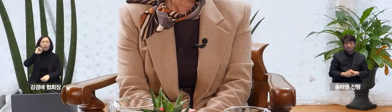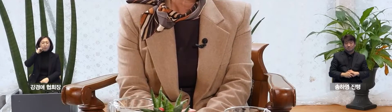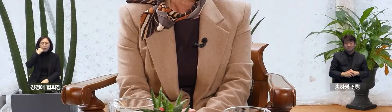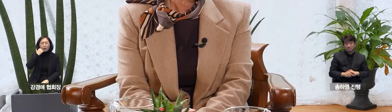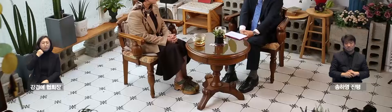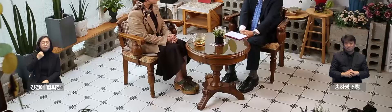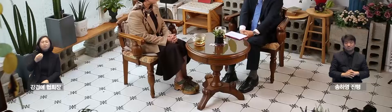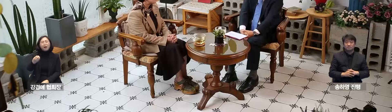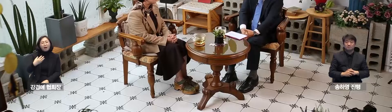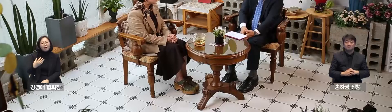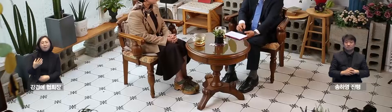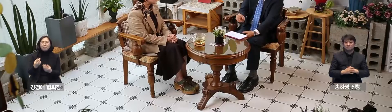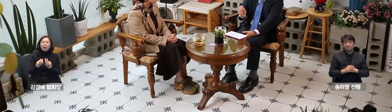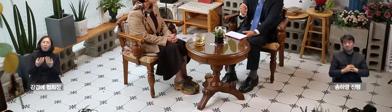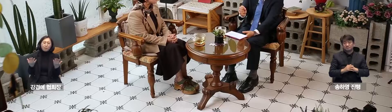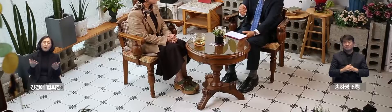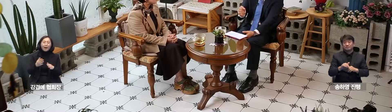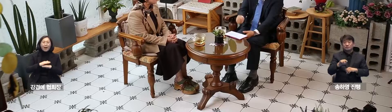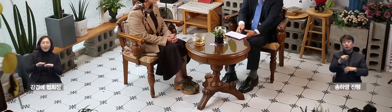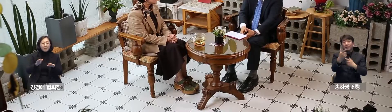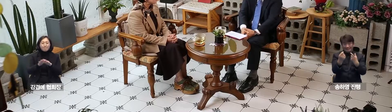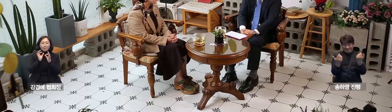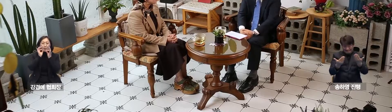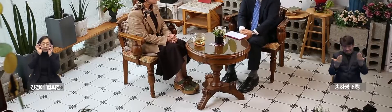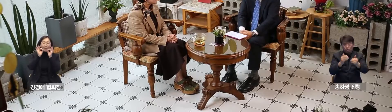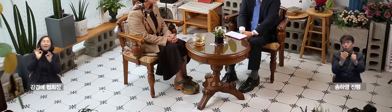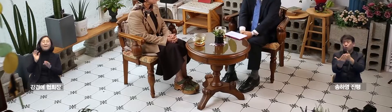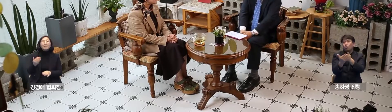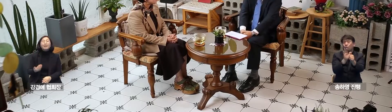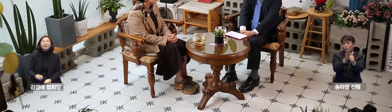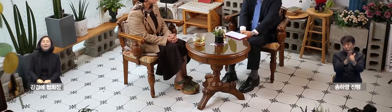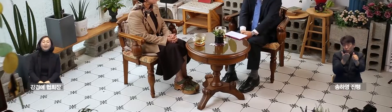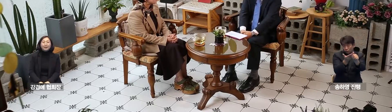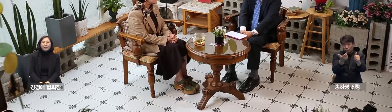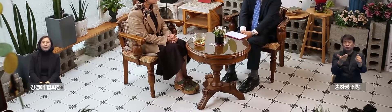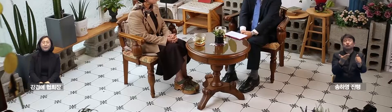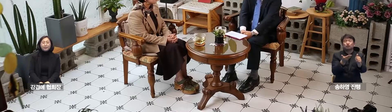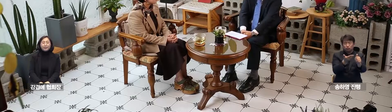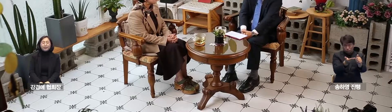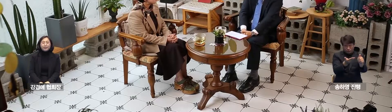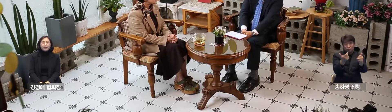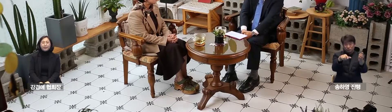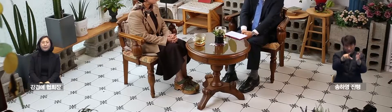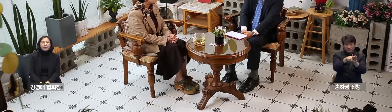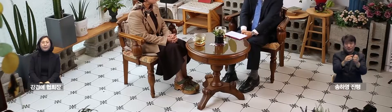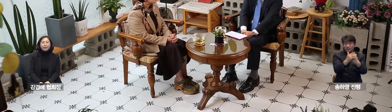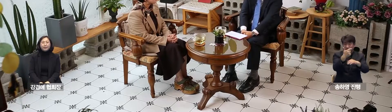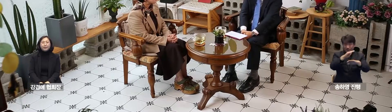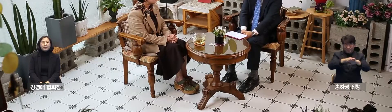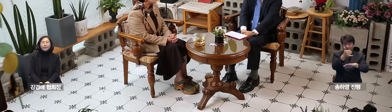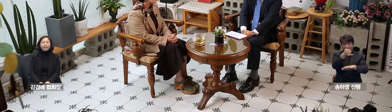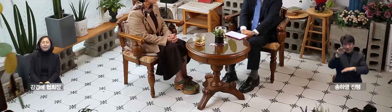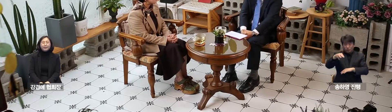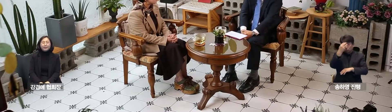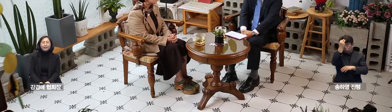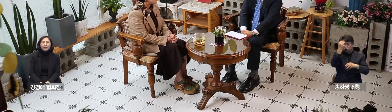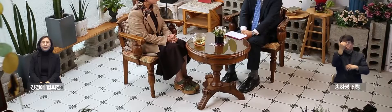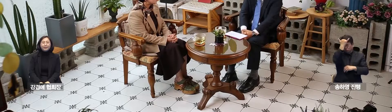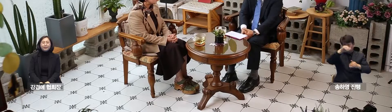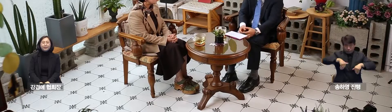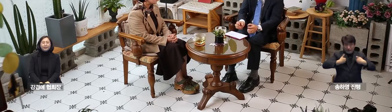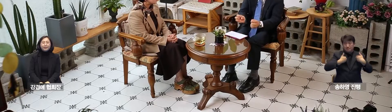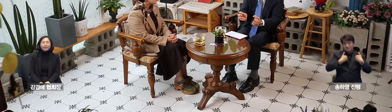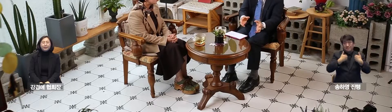헤쳐나가야죠. 그런 것을 도와주기 위해서 어려움을 해결하는데 도움을 주기 위해서 아마 대전 세종 충남